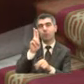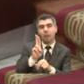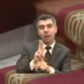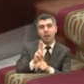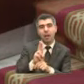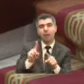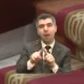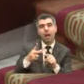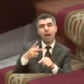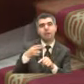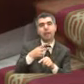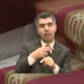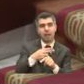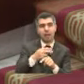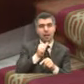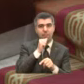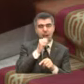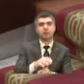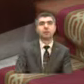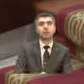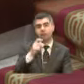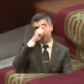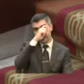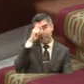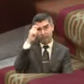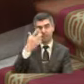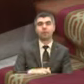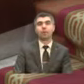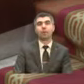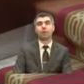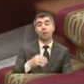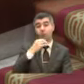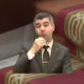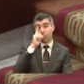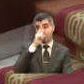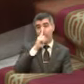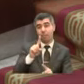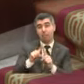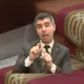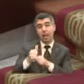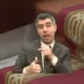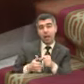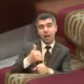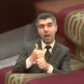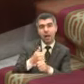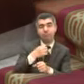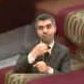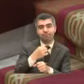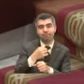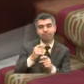الصيف. وانا قلت بانه احنا غنستمروا لبضع سنوات في هذه الحلول اللي هي ماشي حلول